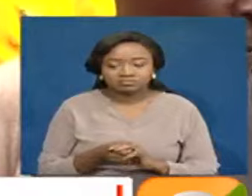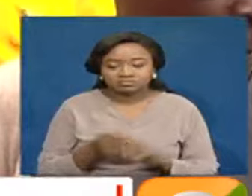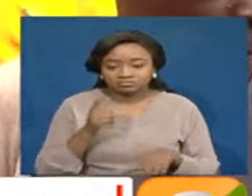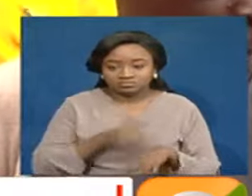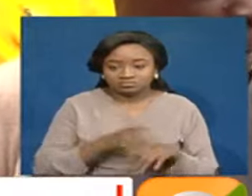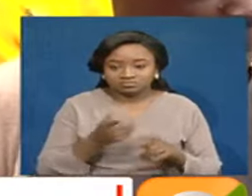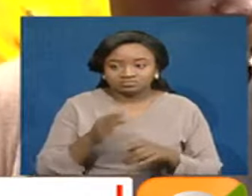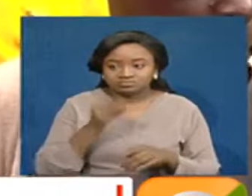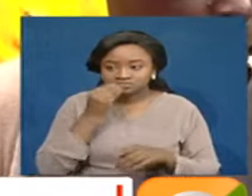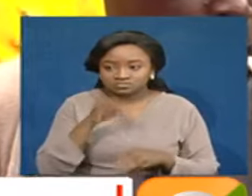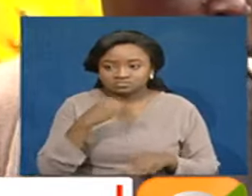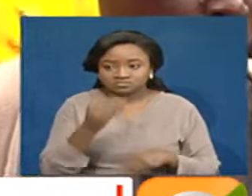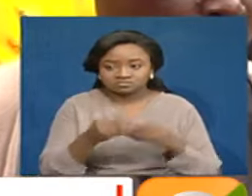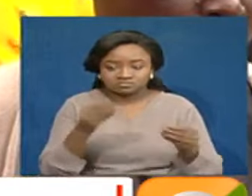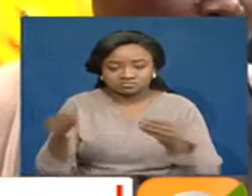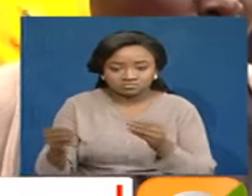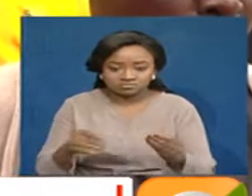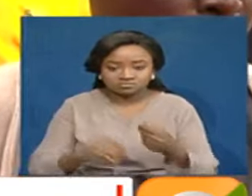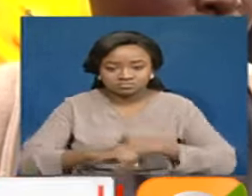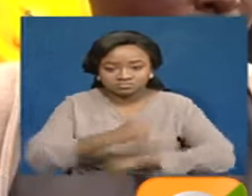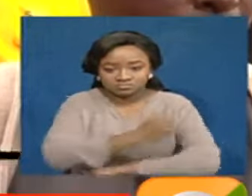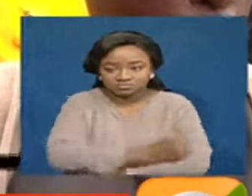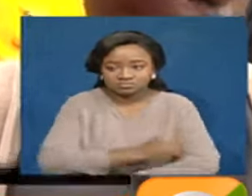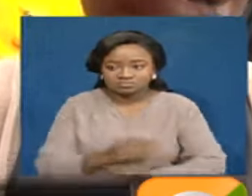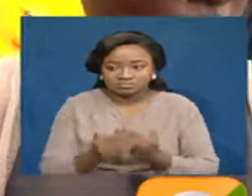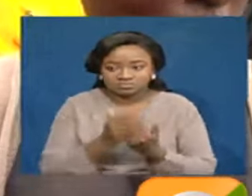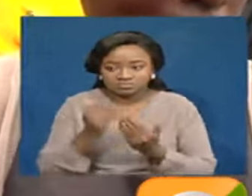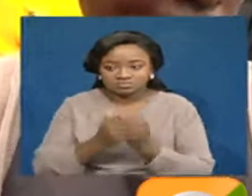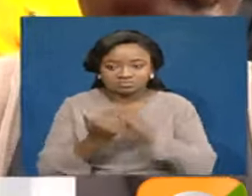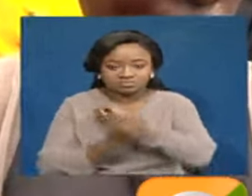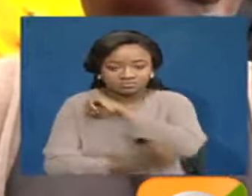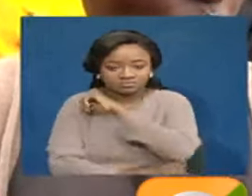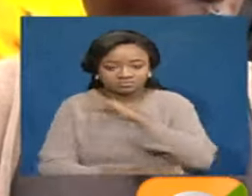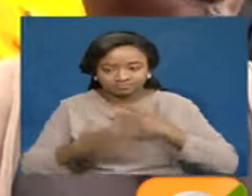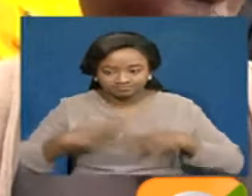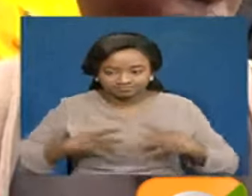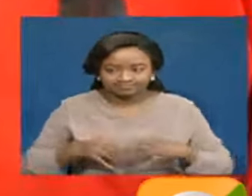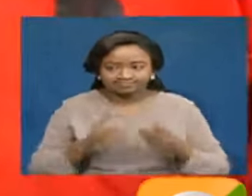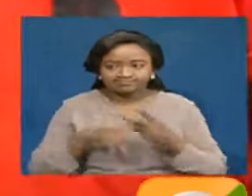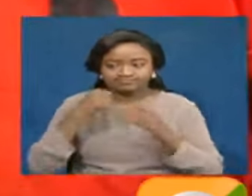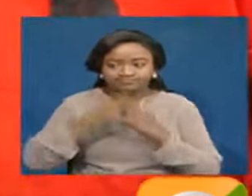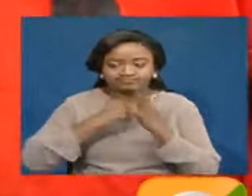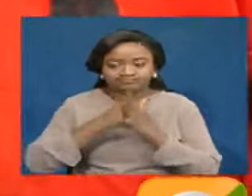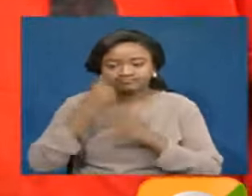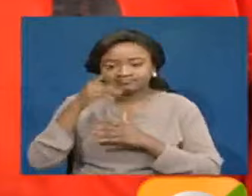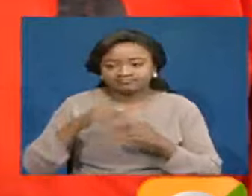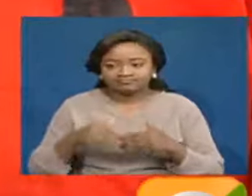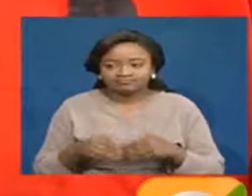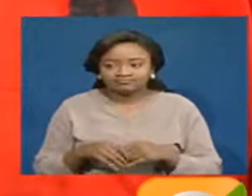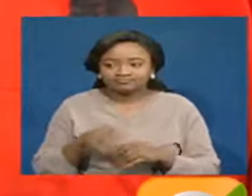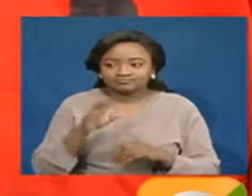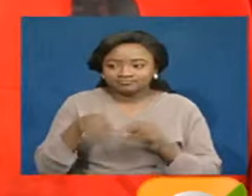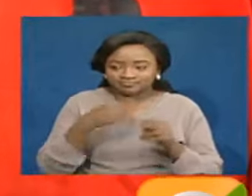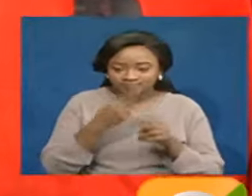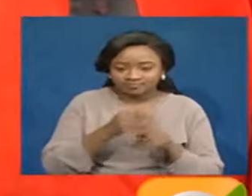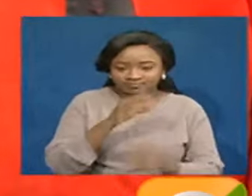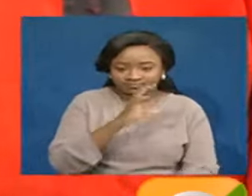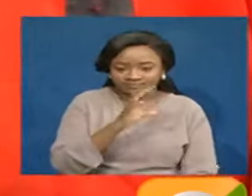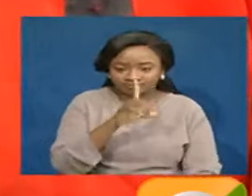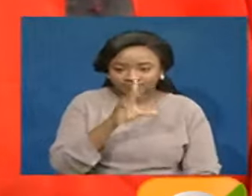shule, na anaangalia maslahi ya maskini na anatetea wanyonge. Hiyo jina Clement Momanyi